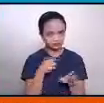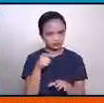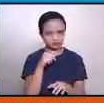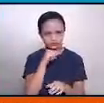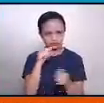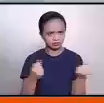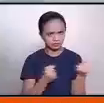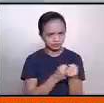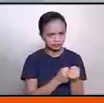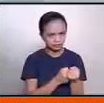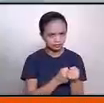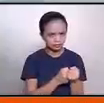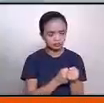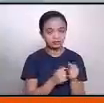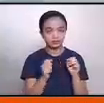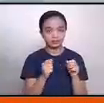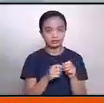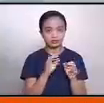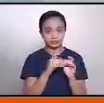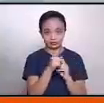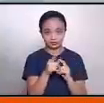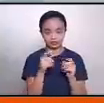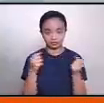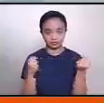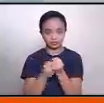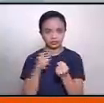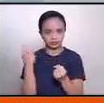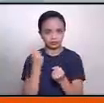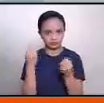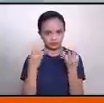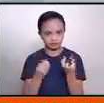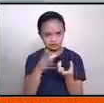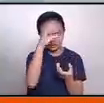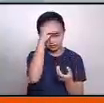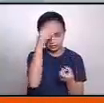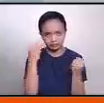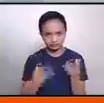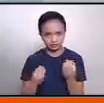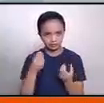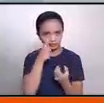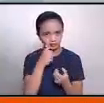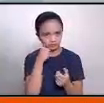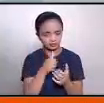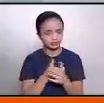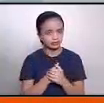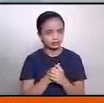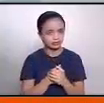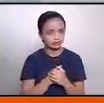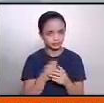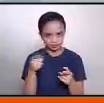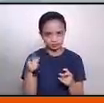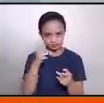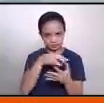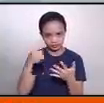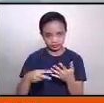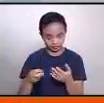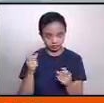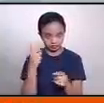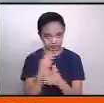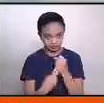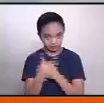siya binibigyan ng sustento. Ang sa halip, kayo raw po ay nagsusustento sa napakaraming lalaki nyo at napakaraming yung babae. Lalakero do kahit saka babaero,